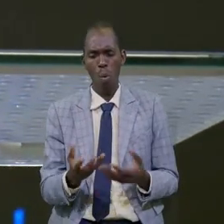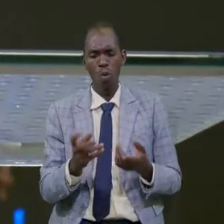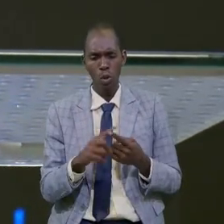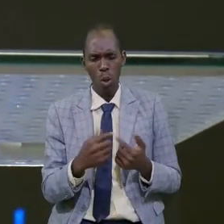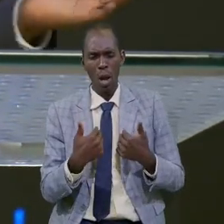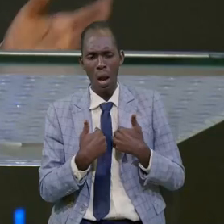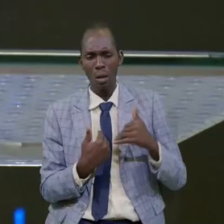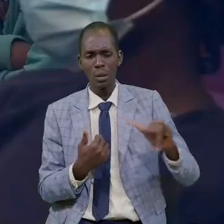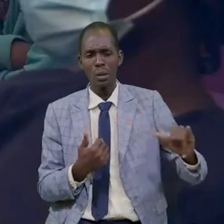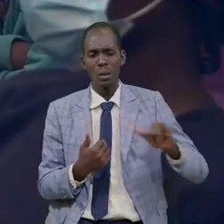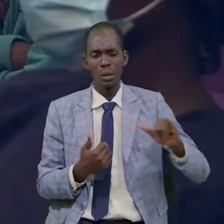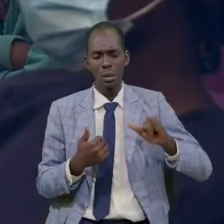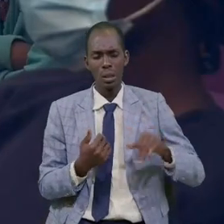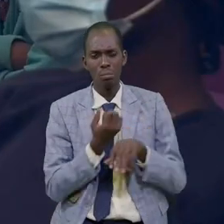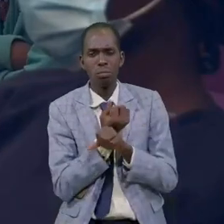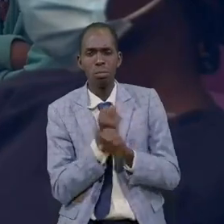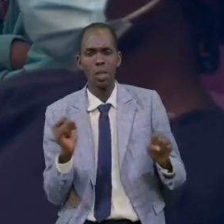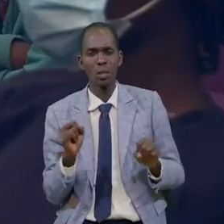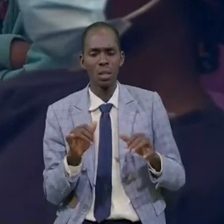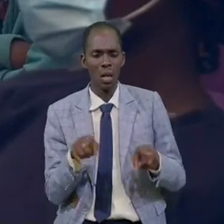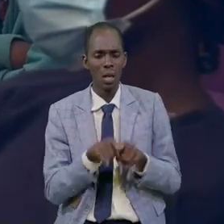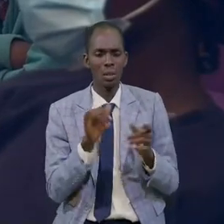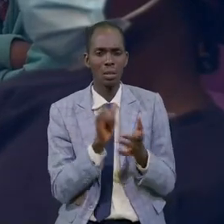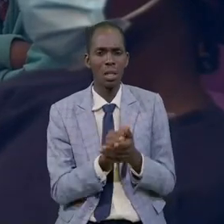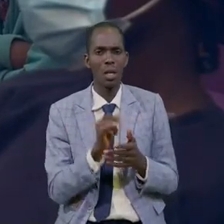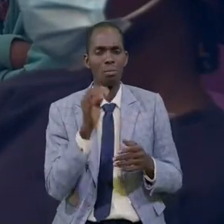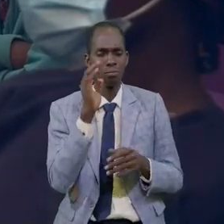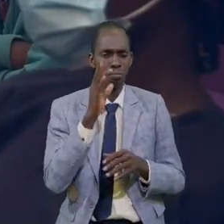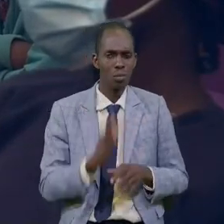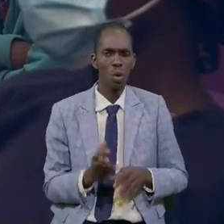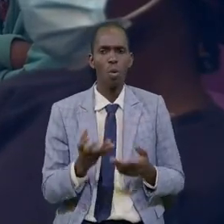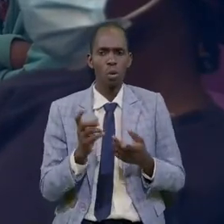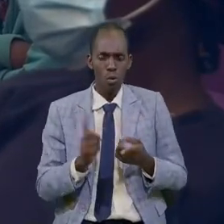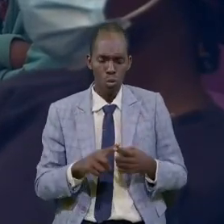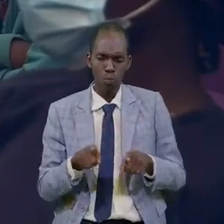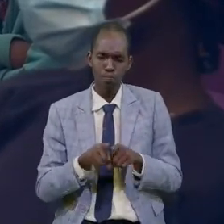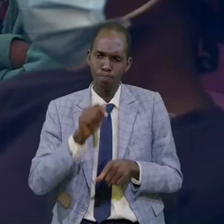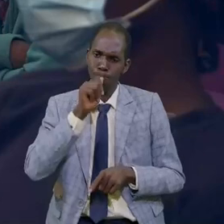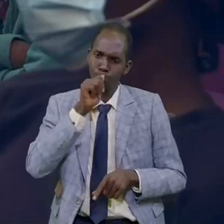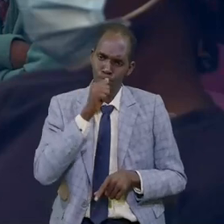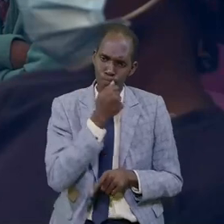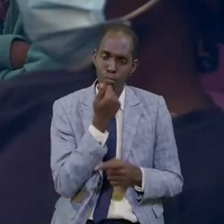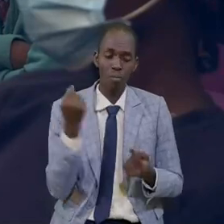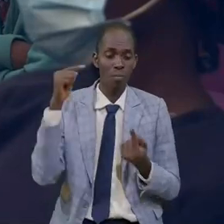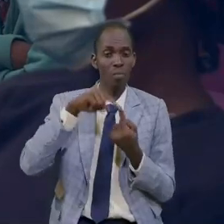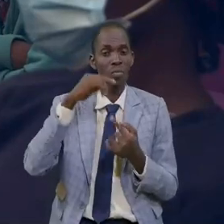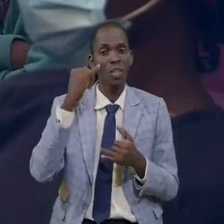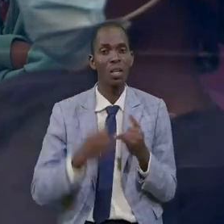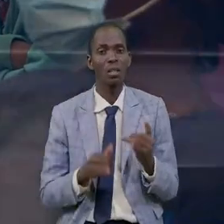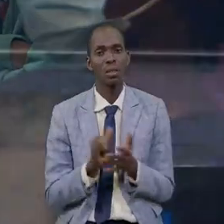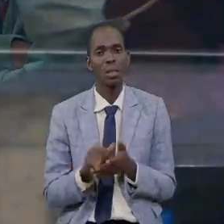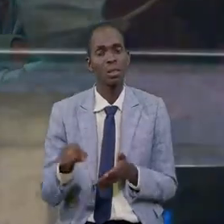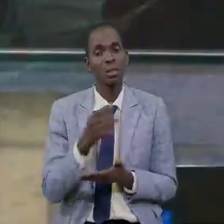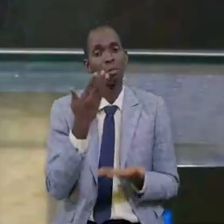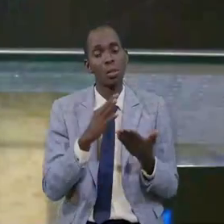va vouloir avoir le salut final, il va vouloir persévérer jusqu'à la fin pour qu'il soit